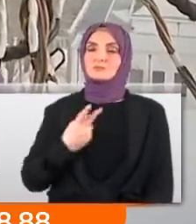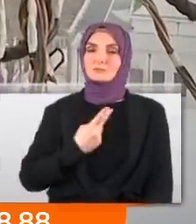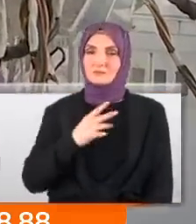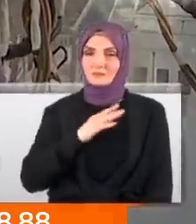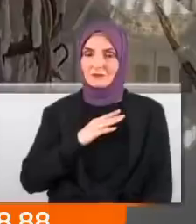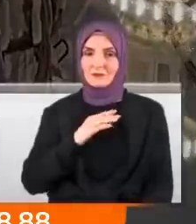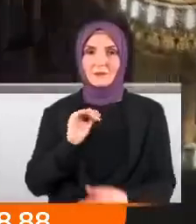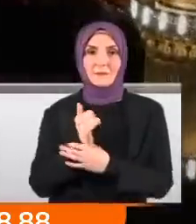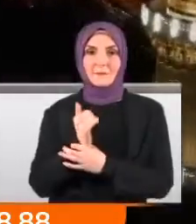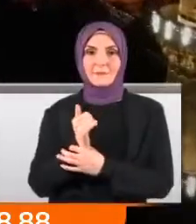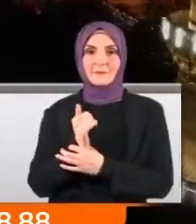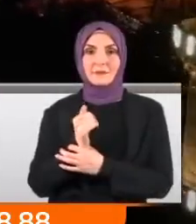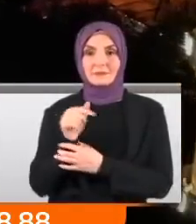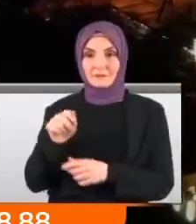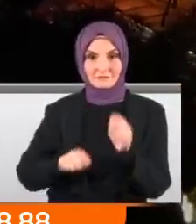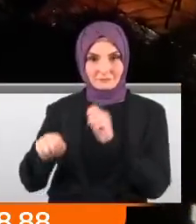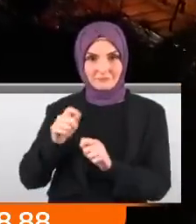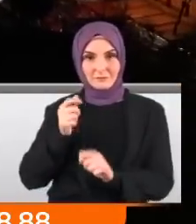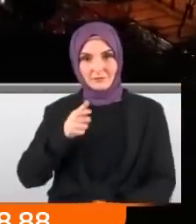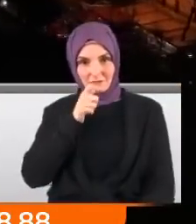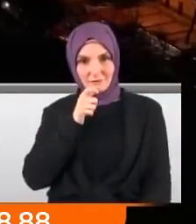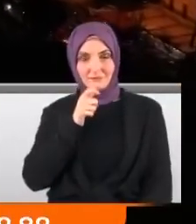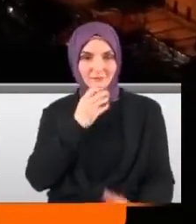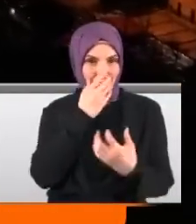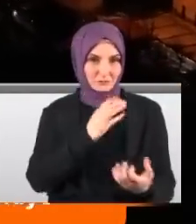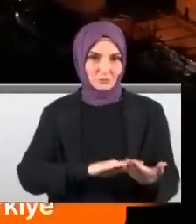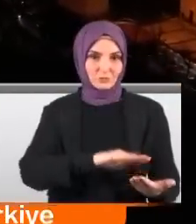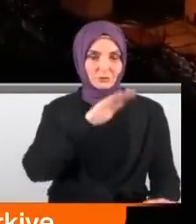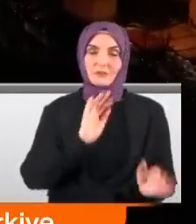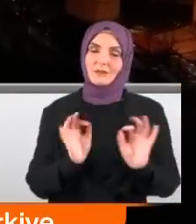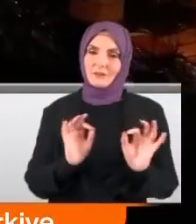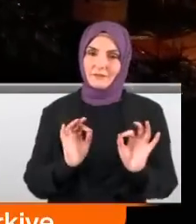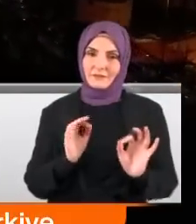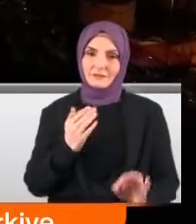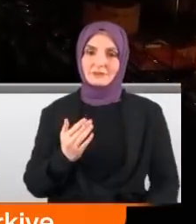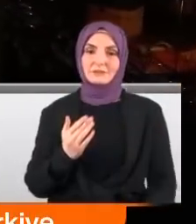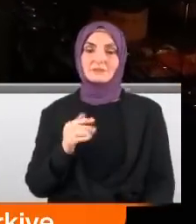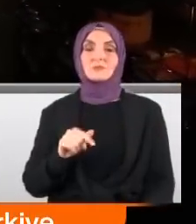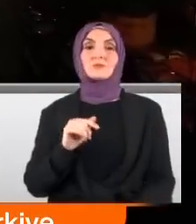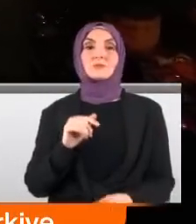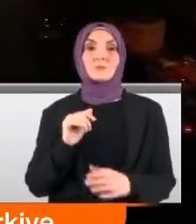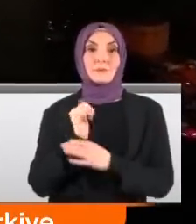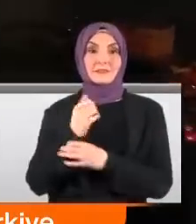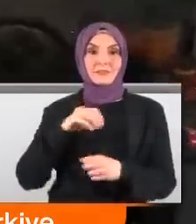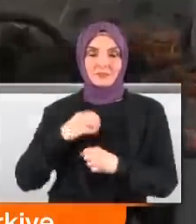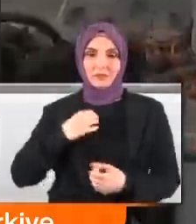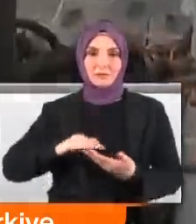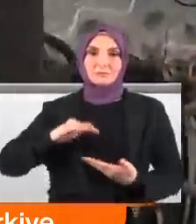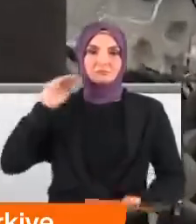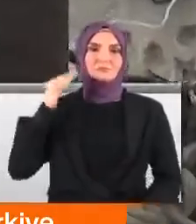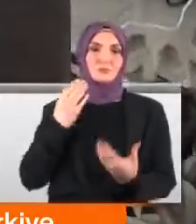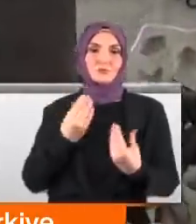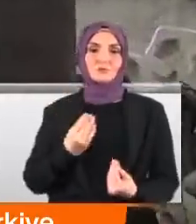Allah bu meslekle büyütüyorsunuz, okutuyorsunuz. Evet, bu meslekle büyüttük. Ben de kendim de büyüdüm bu meslekte aslında. İşimiz zor ama bize kolay